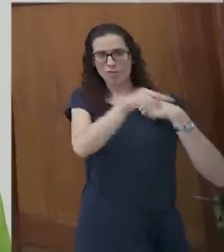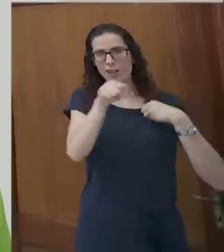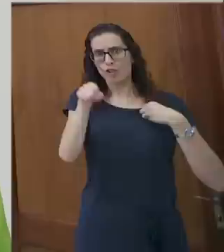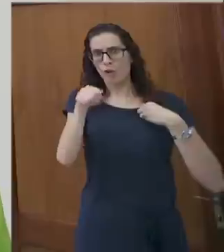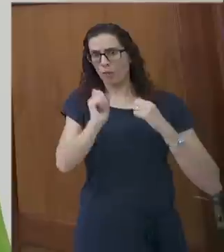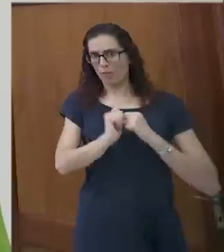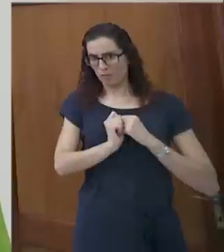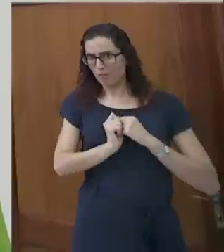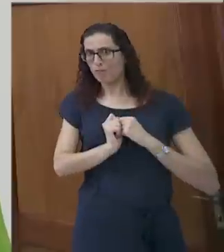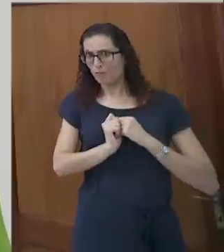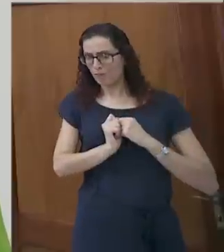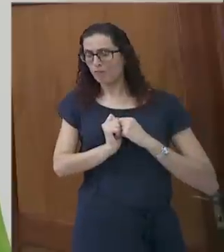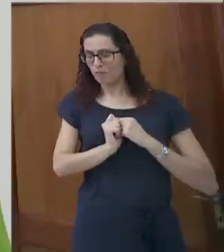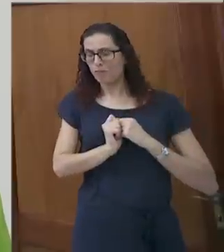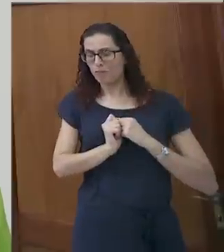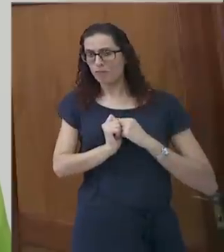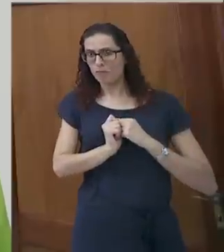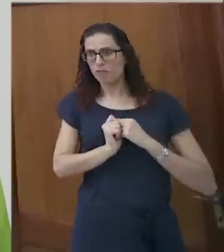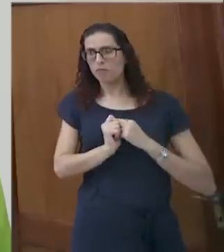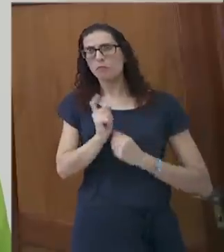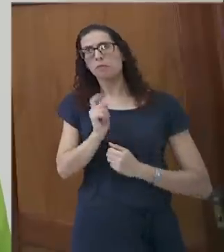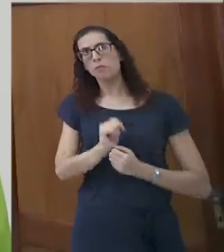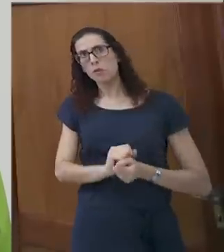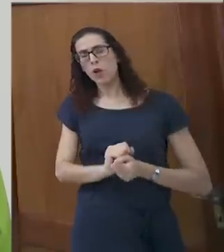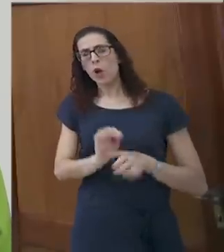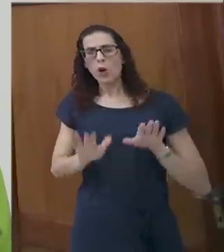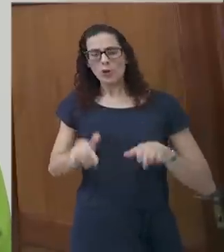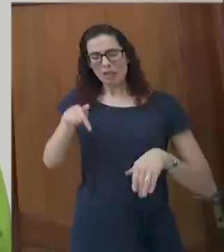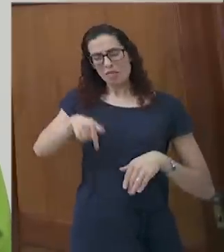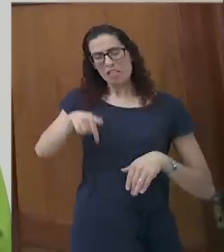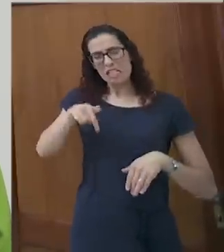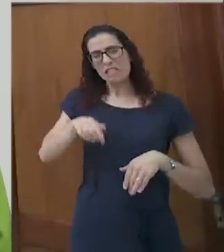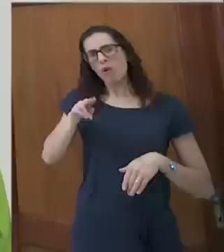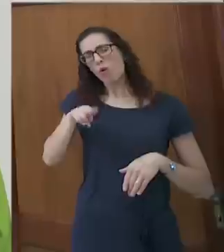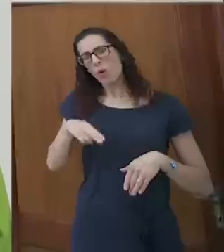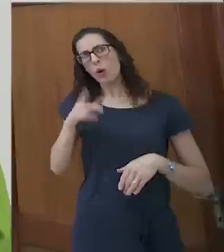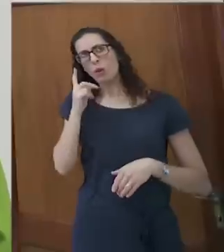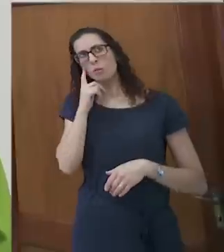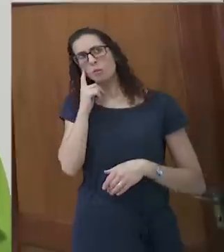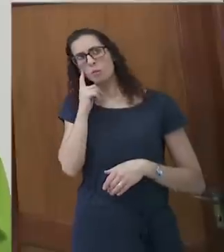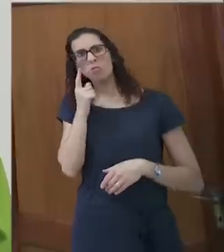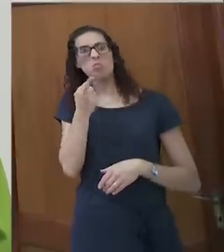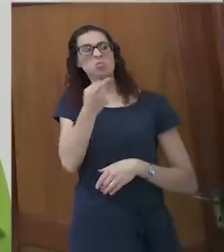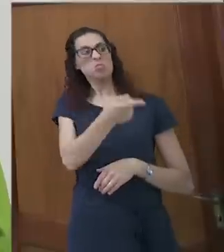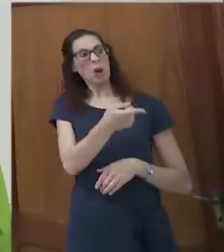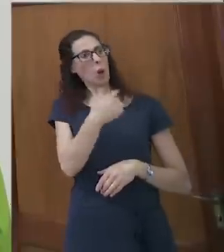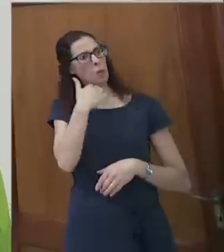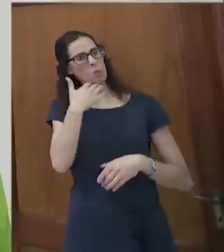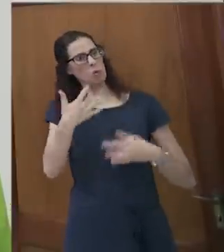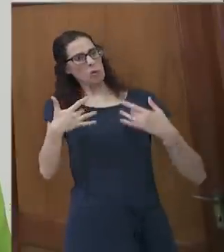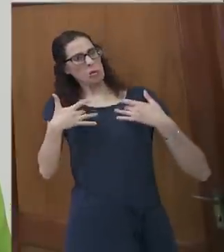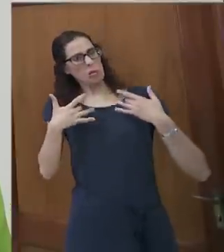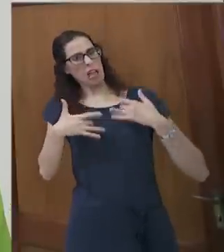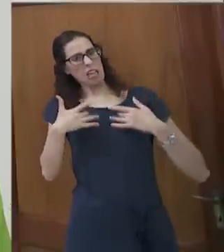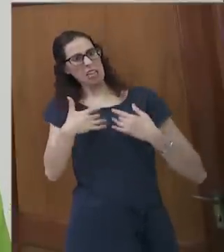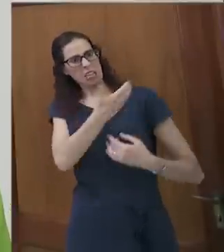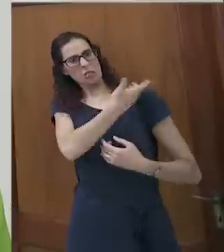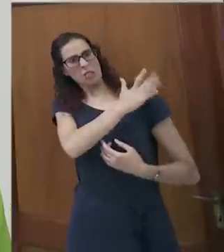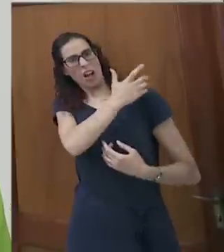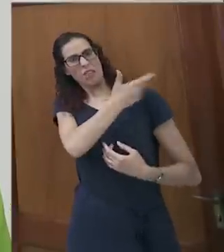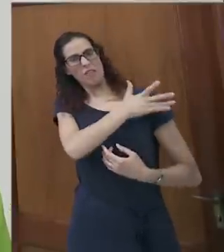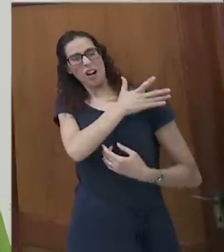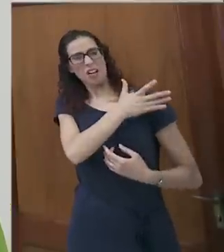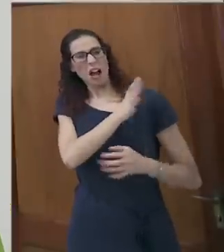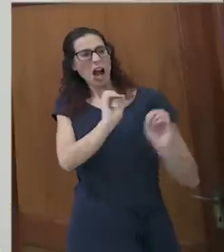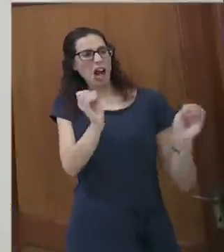ikun hemm min fi żminna jgħid ara dawn ma jridux jagħtu każ tgħidilhom kemm tgħidilhom għal